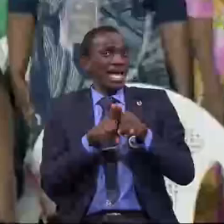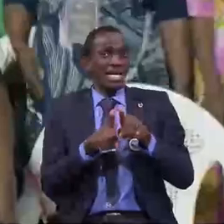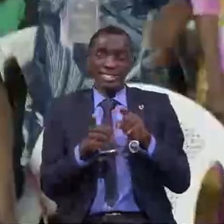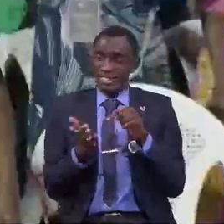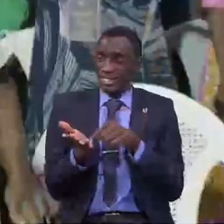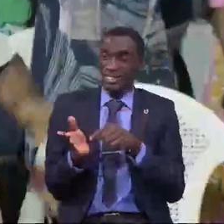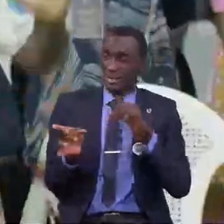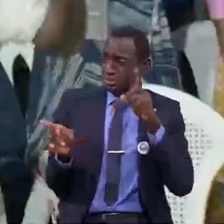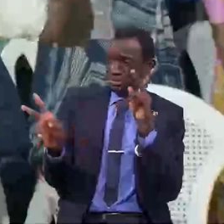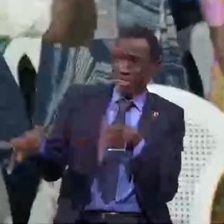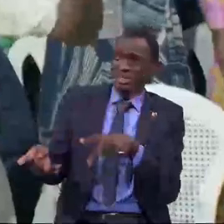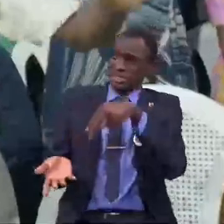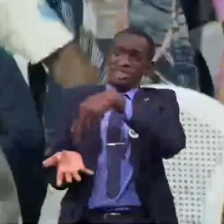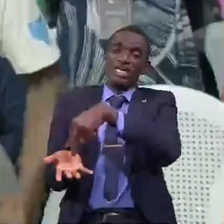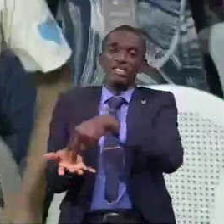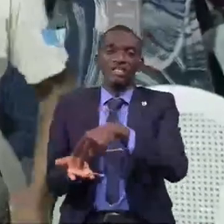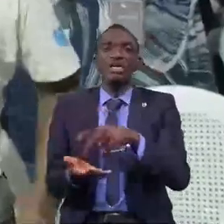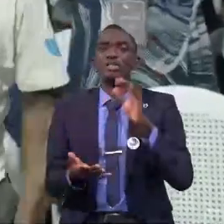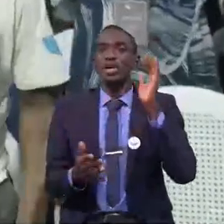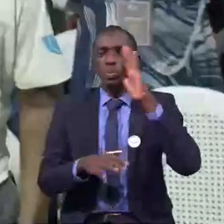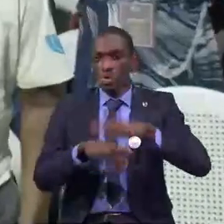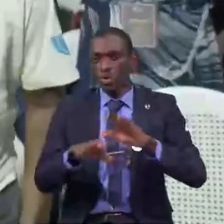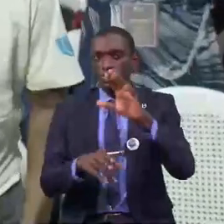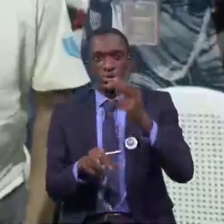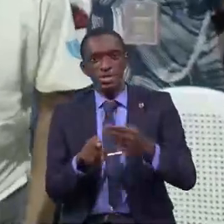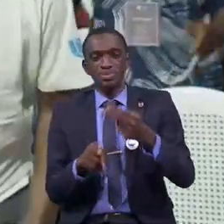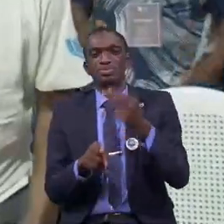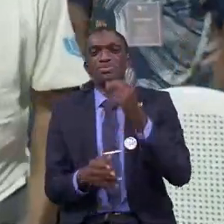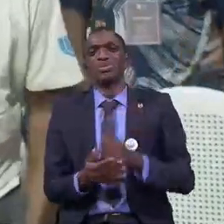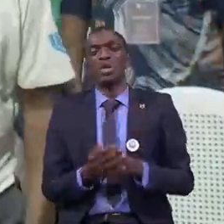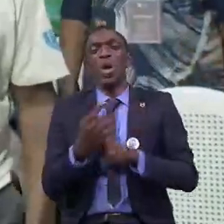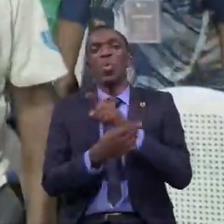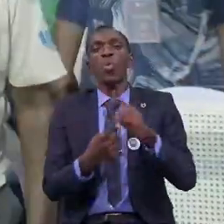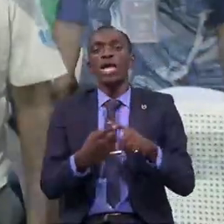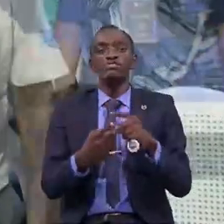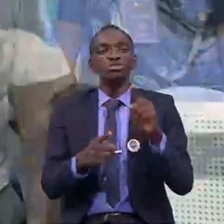ils vont dire, je vais être comme cet homme, et ils vont mentionner ton nom.